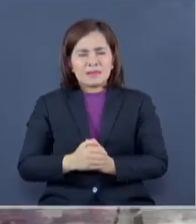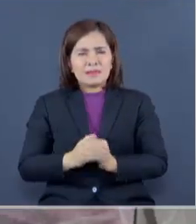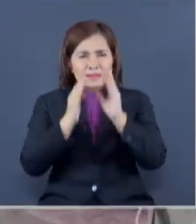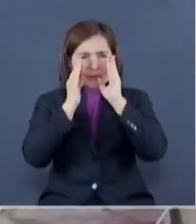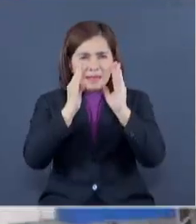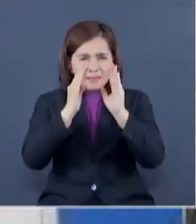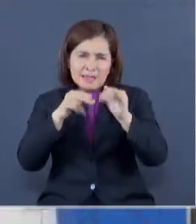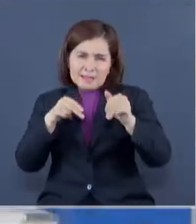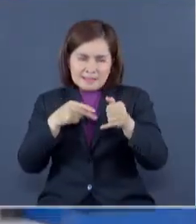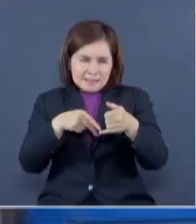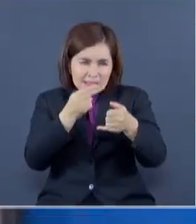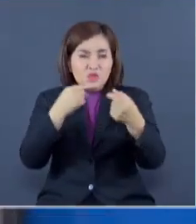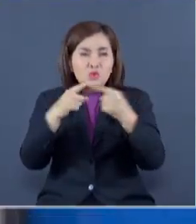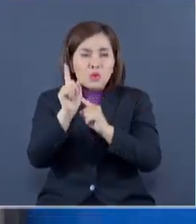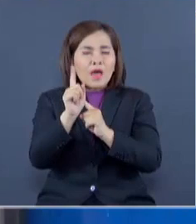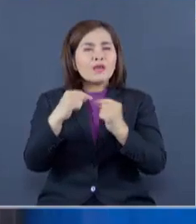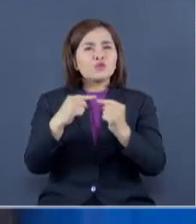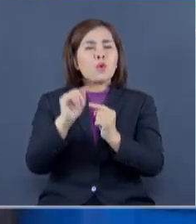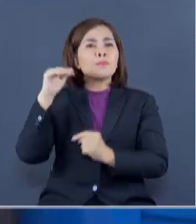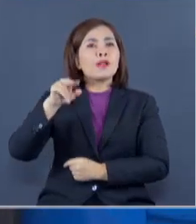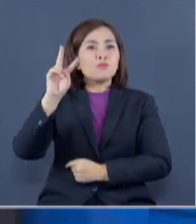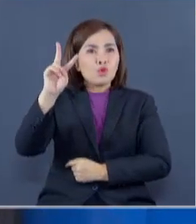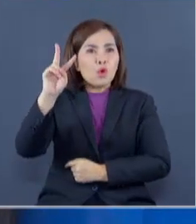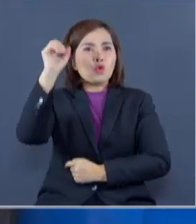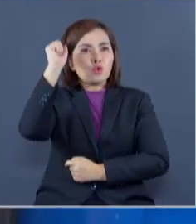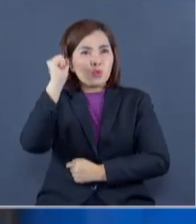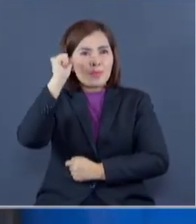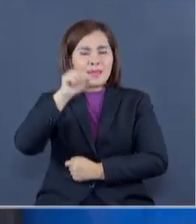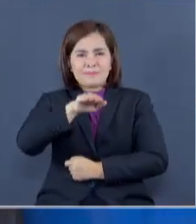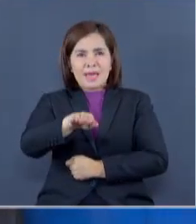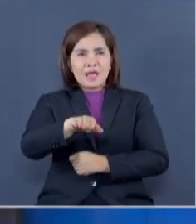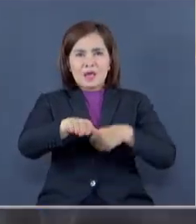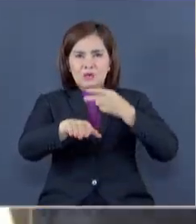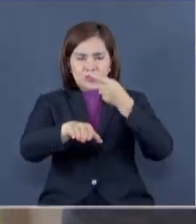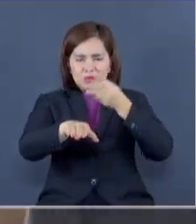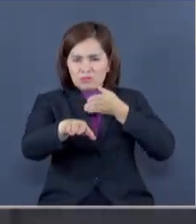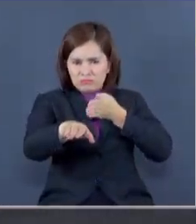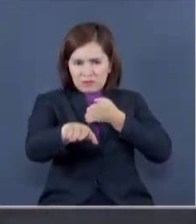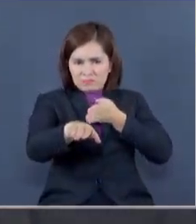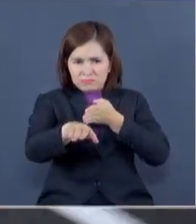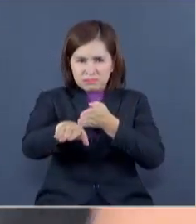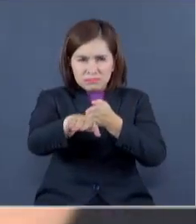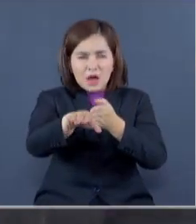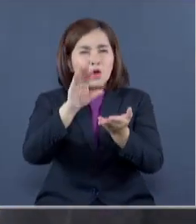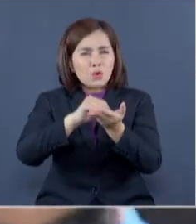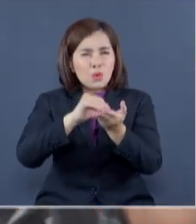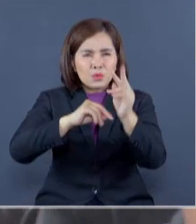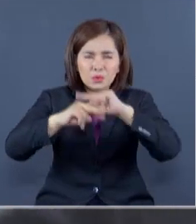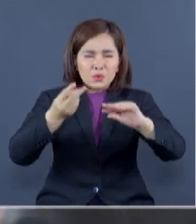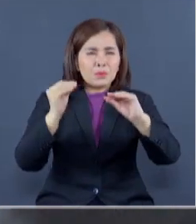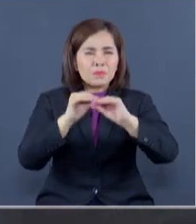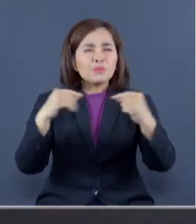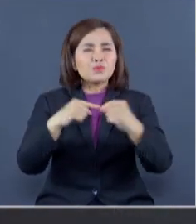จ็บตั้งแต่ขึ้นรถเมย์ที่ย่านพระราม2แล้วขี่มอเตอร์ไซค์ตามรถเมย์มาแล้วเนี่ยนะคะเรื่องนี้เนี่ยยังอยู่ระหว่างรวบรวมพยานหลักฐ